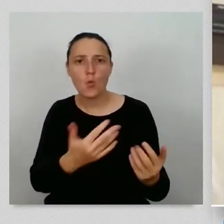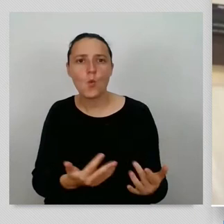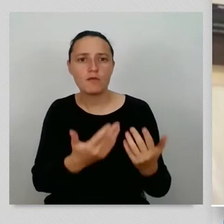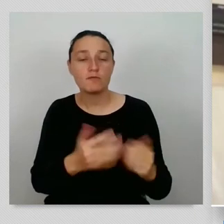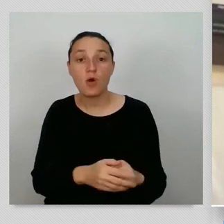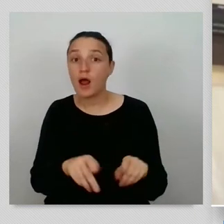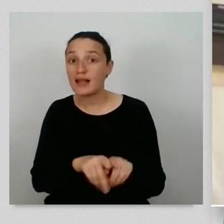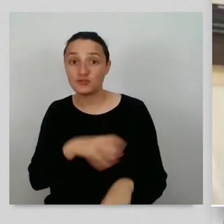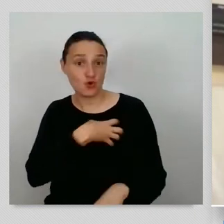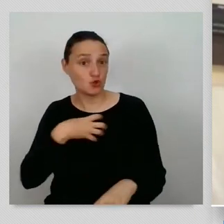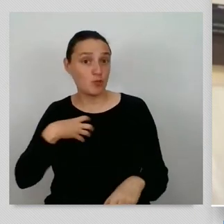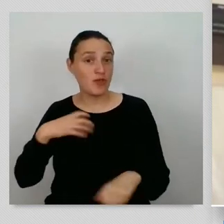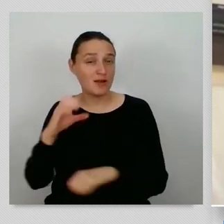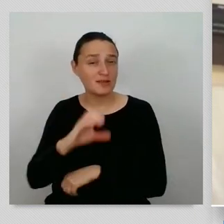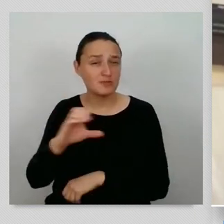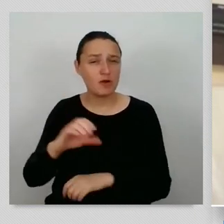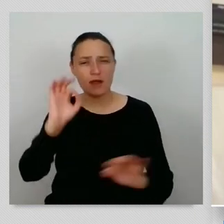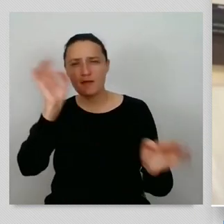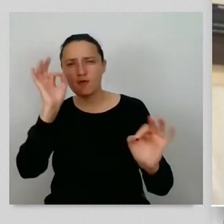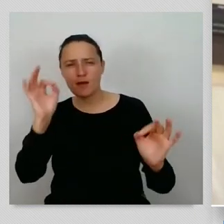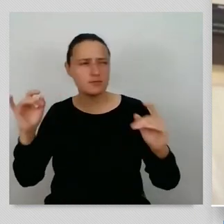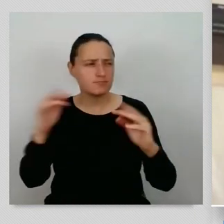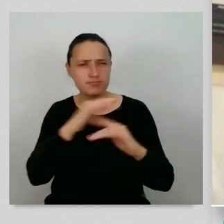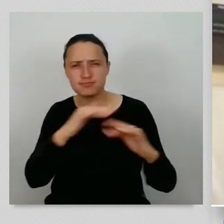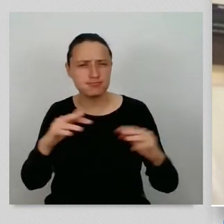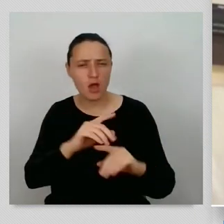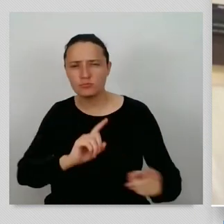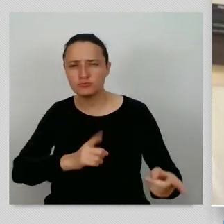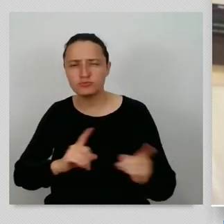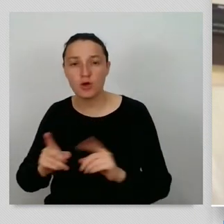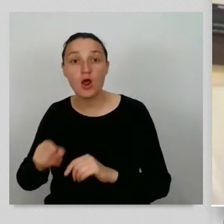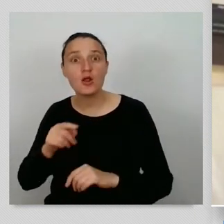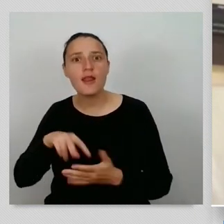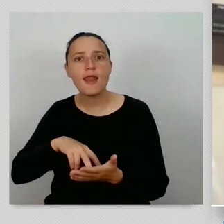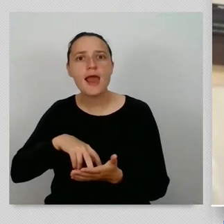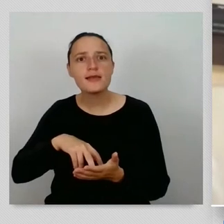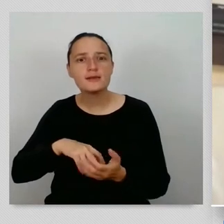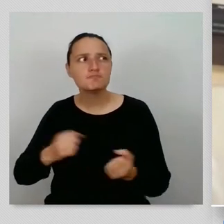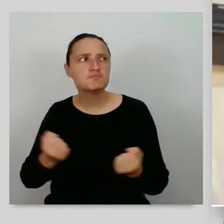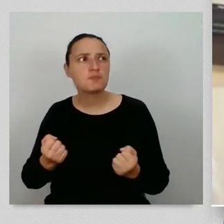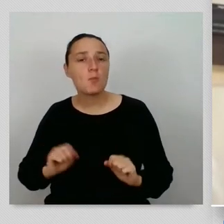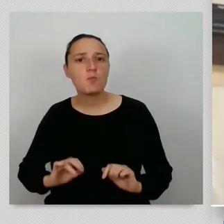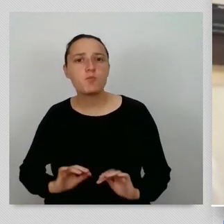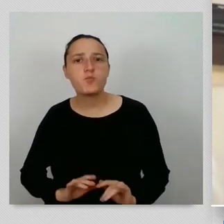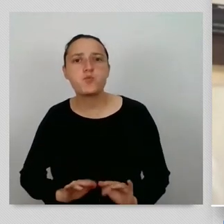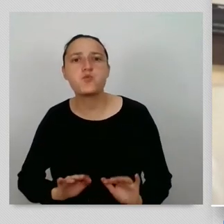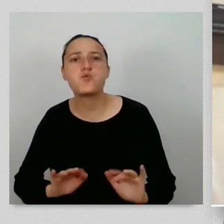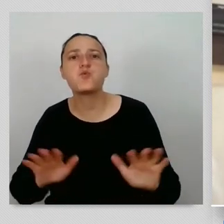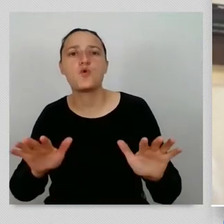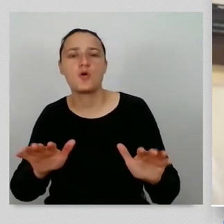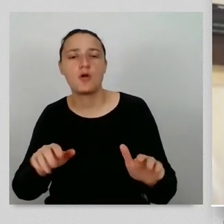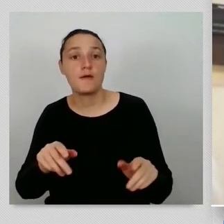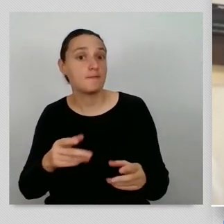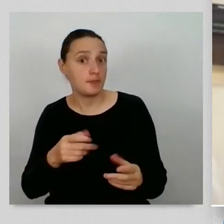gospodarkę cyfrową, na przepływ informacji, ten lęk jest zmagany nie tylko przez